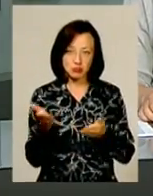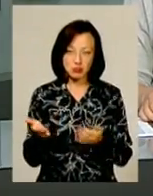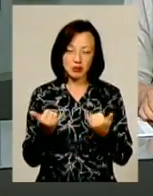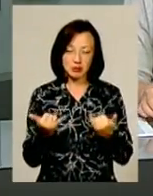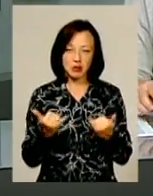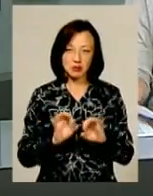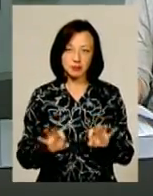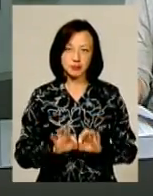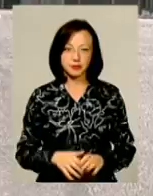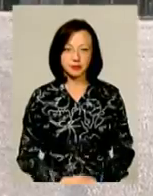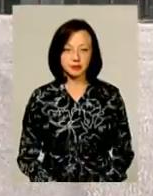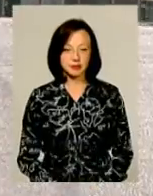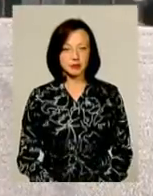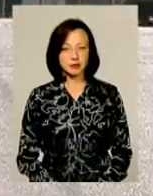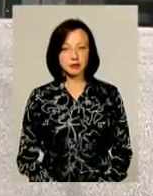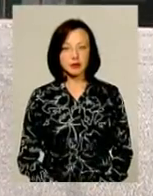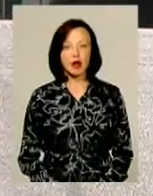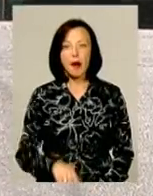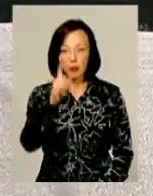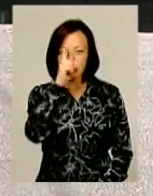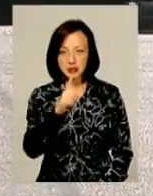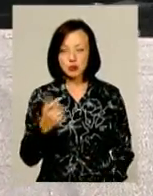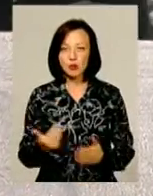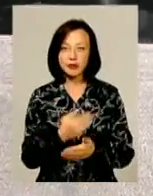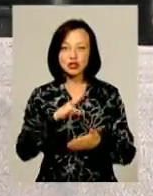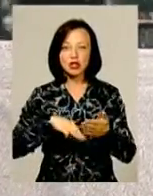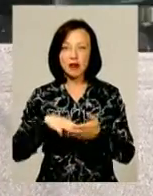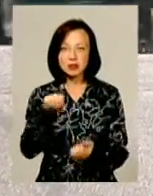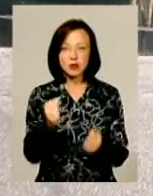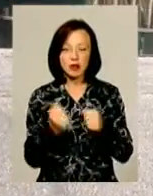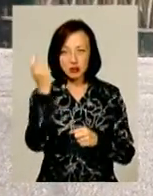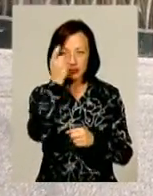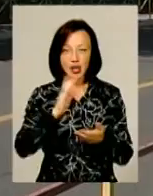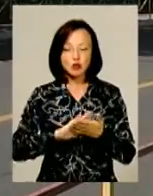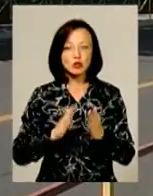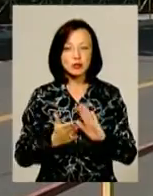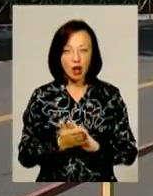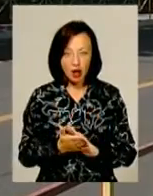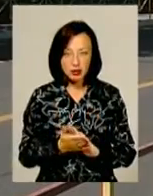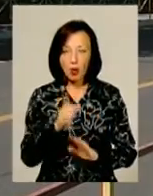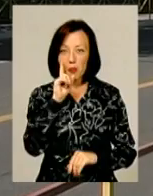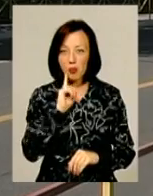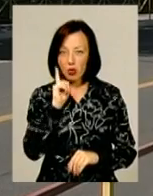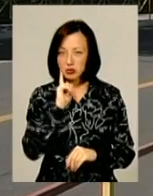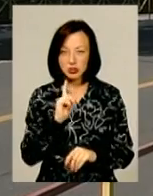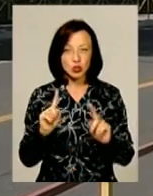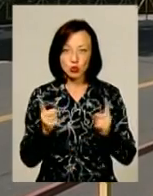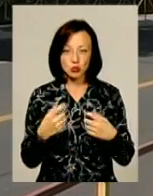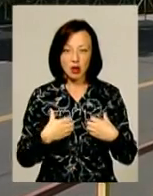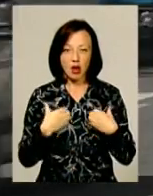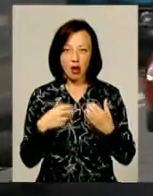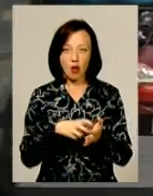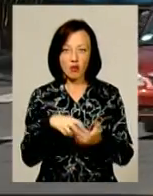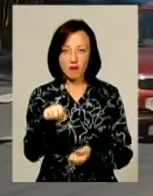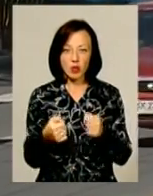просто зараз. Майже місяць, як діють нові штрафи за кермування у нетверезому стані. Та поки що вони не надто лякають